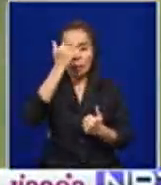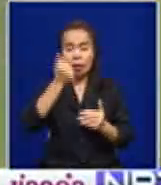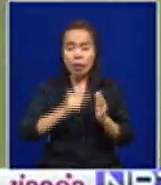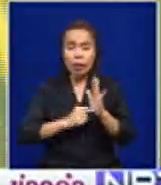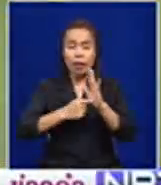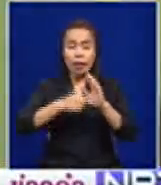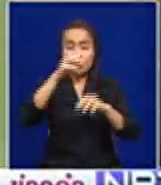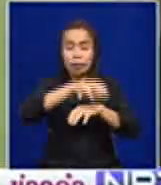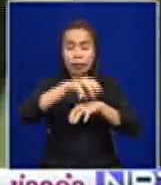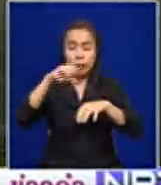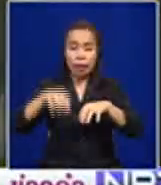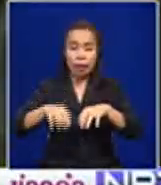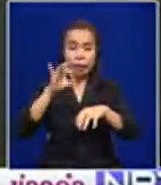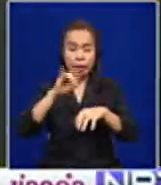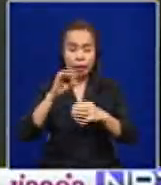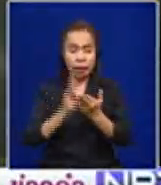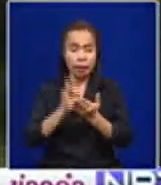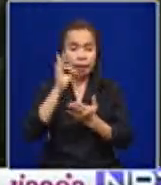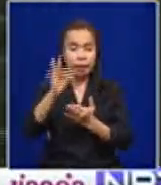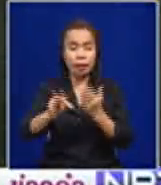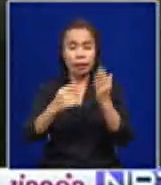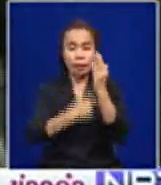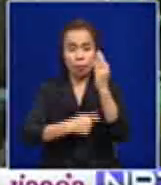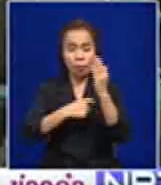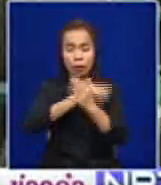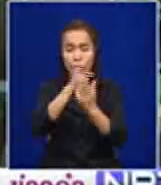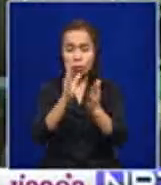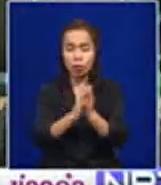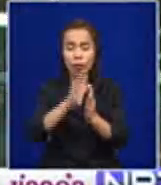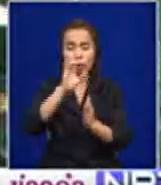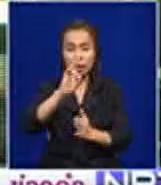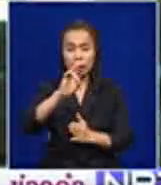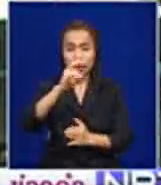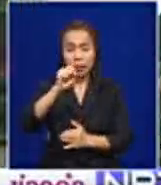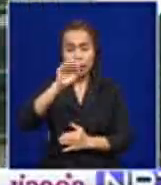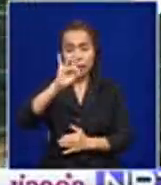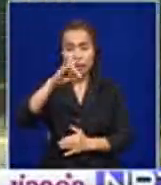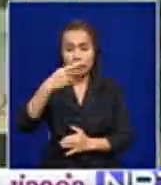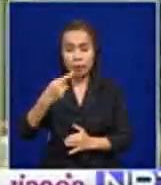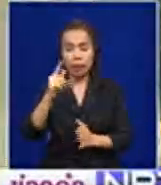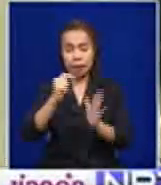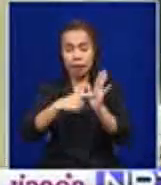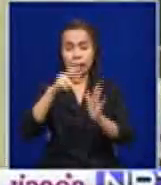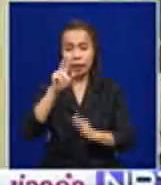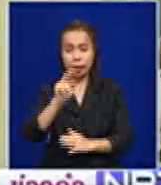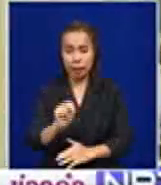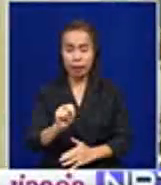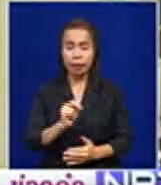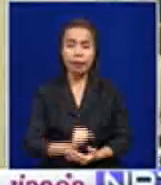80แห่งก็คาดว่าจะใช้ยางพาราถึง 87000ตันต่อปี